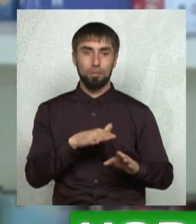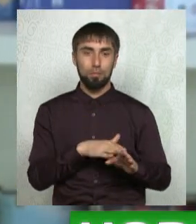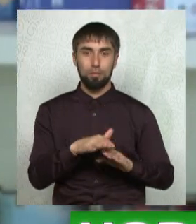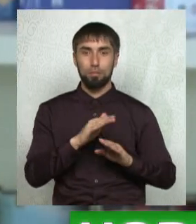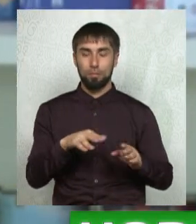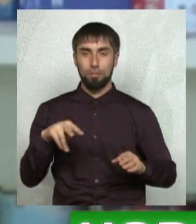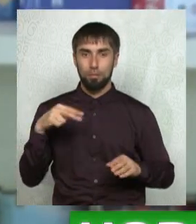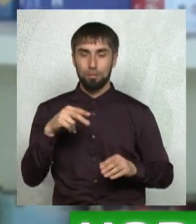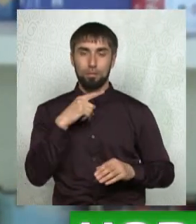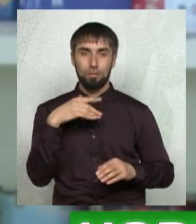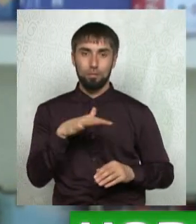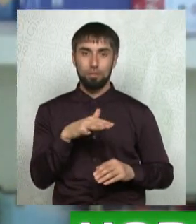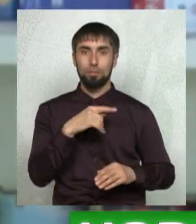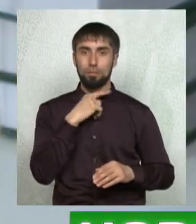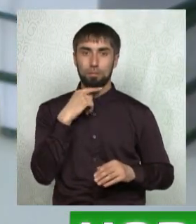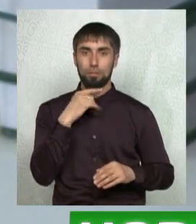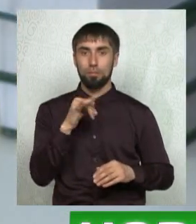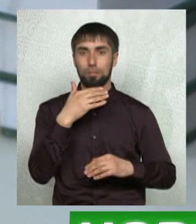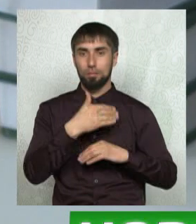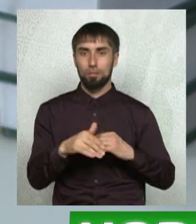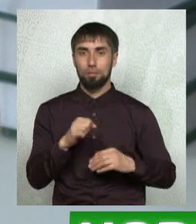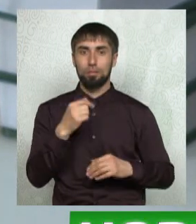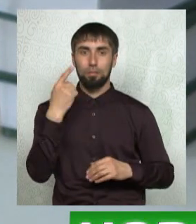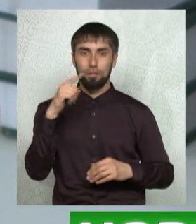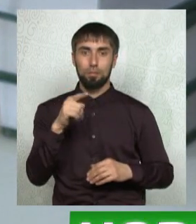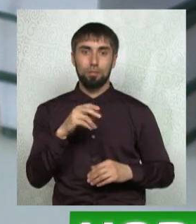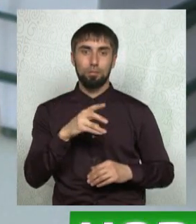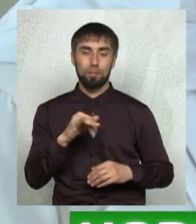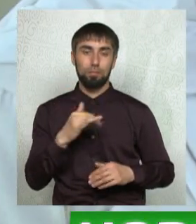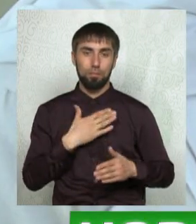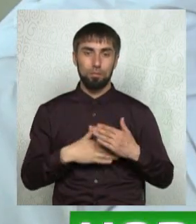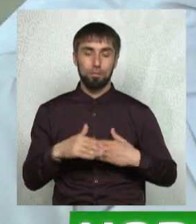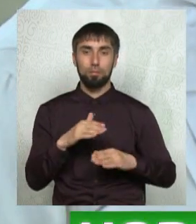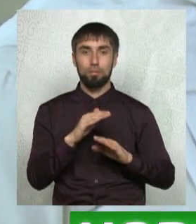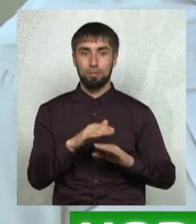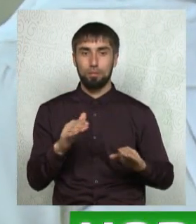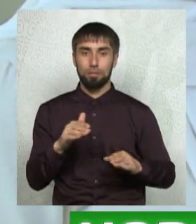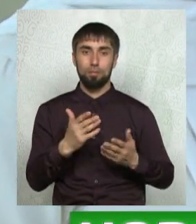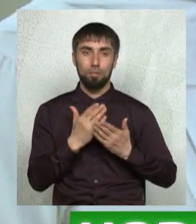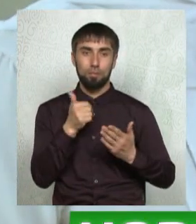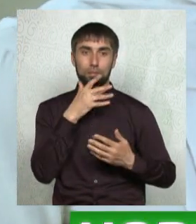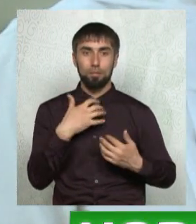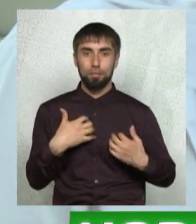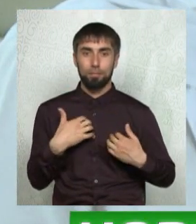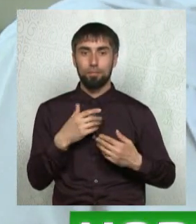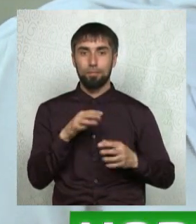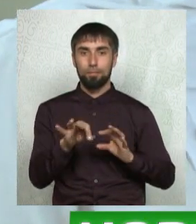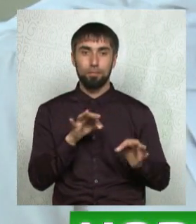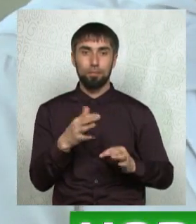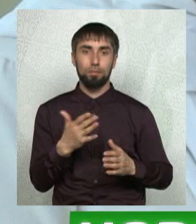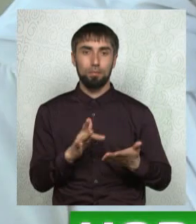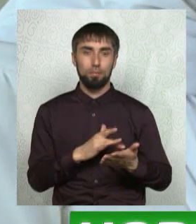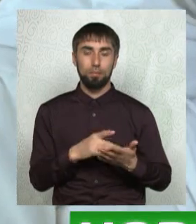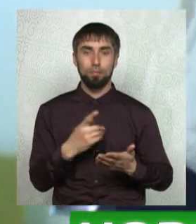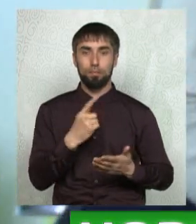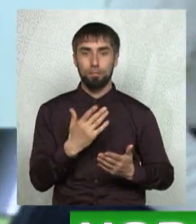детской литературой российских, ингушских и зарубежных авторов, чему, несомненно, рады юные читатели, которые спешат приметить, какую из книг